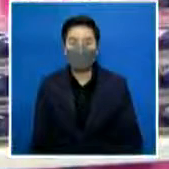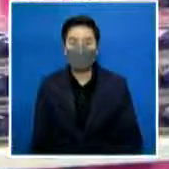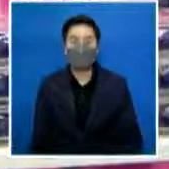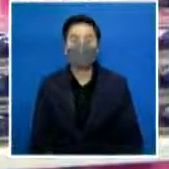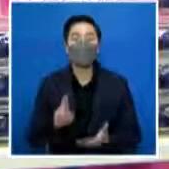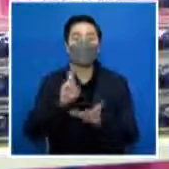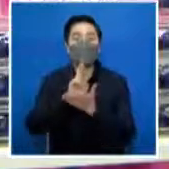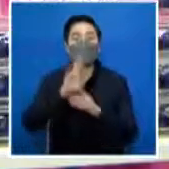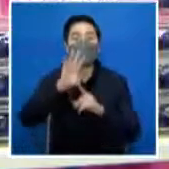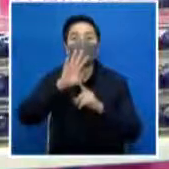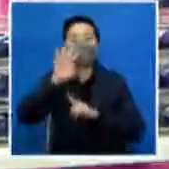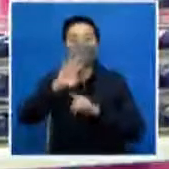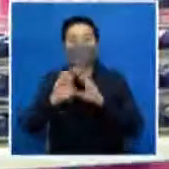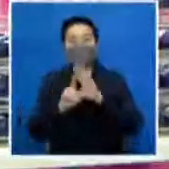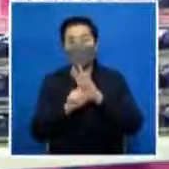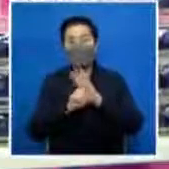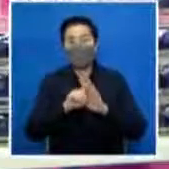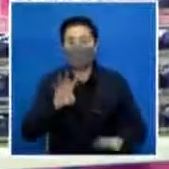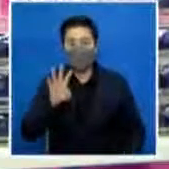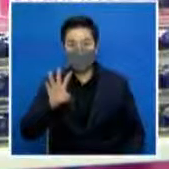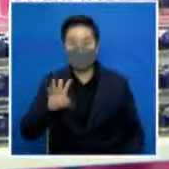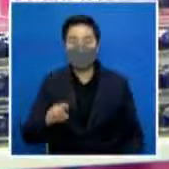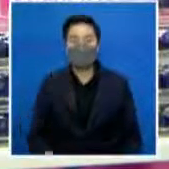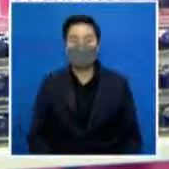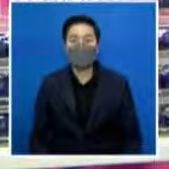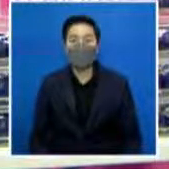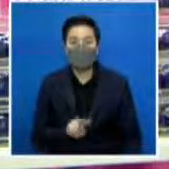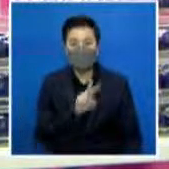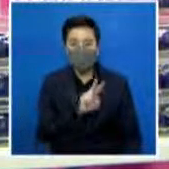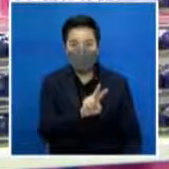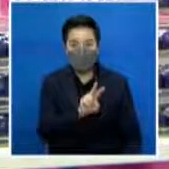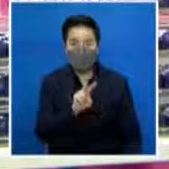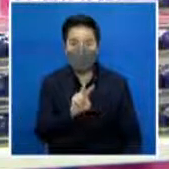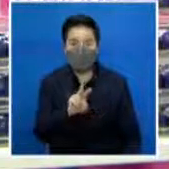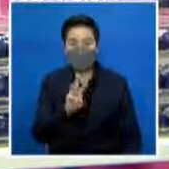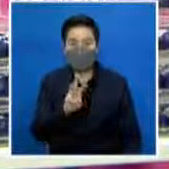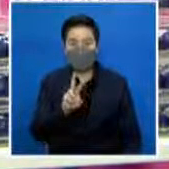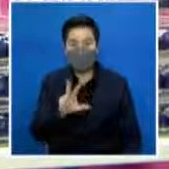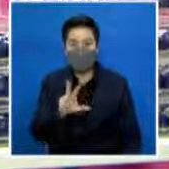อันดับที่4หมุนครั้งที่4เลขที่ออก